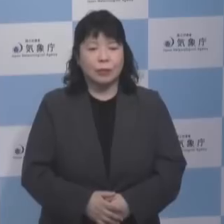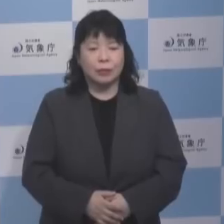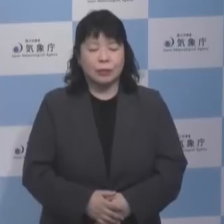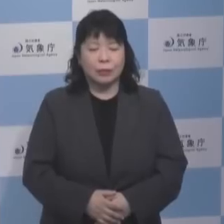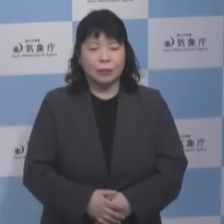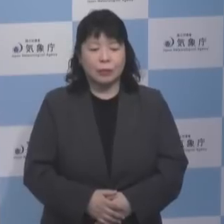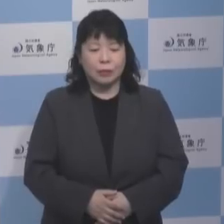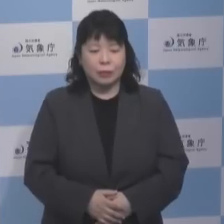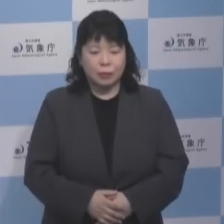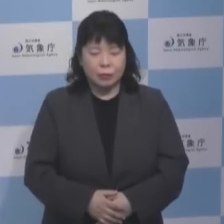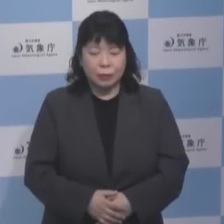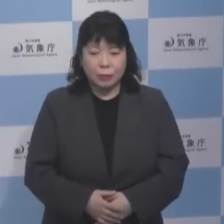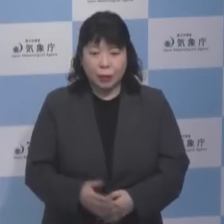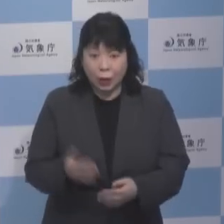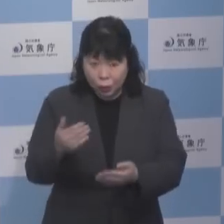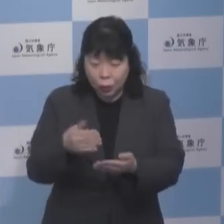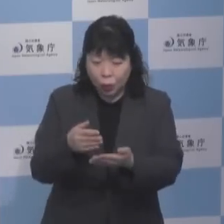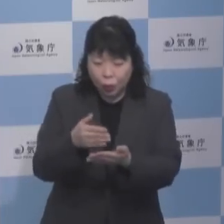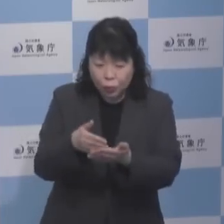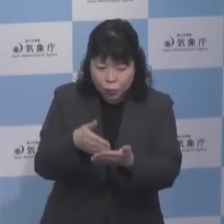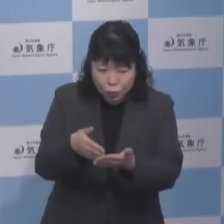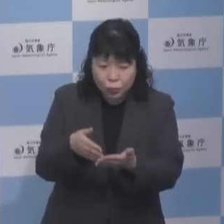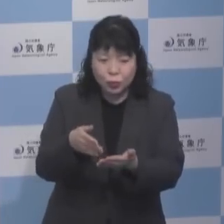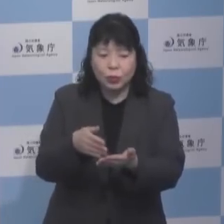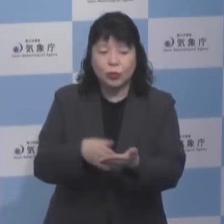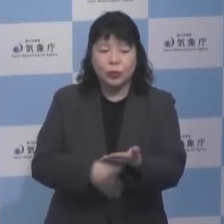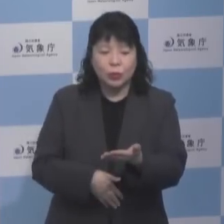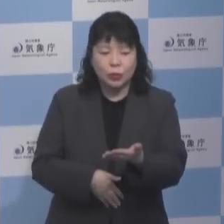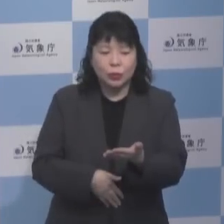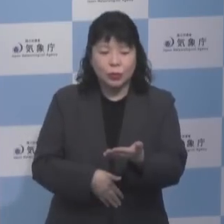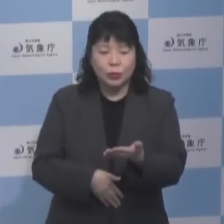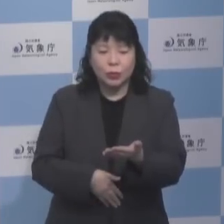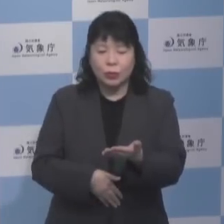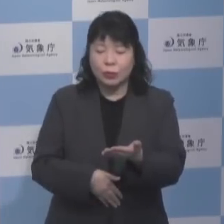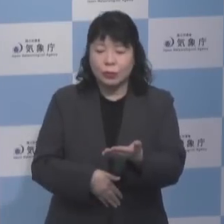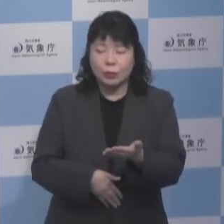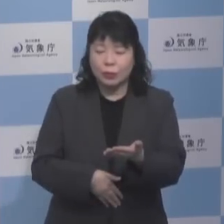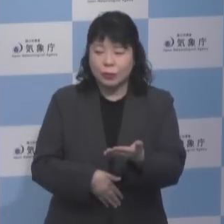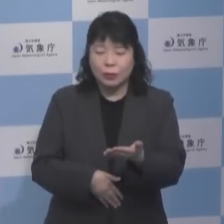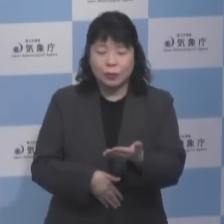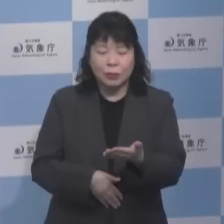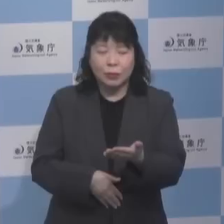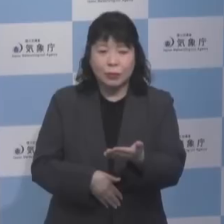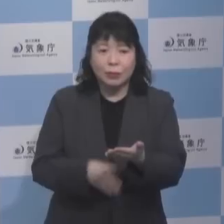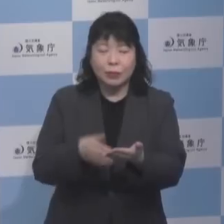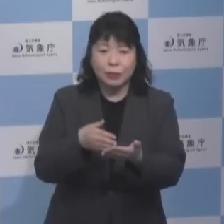図では海岸よりその右側にプロットされているんですが、 はい、 これはその、